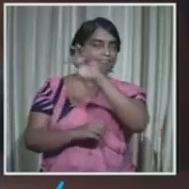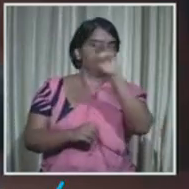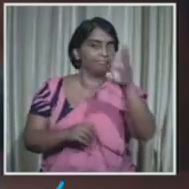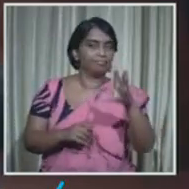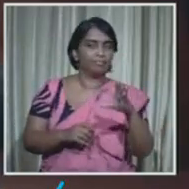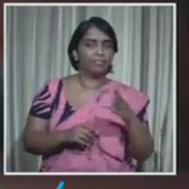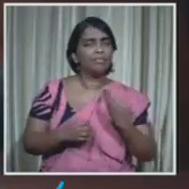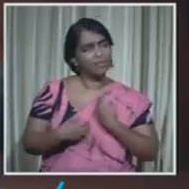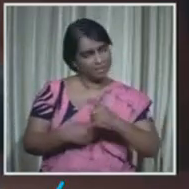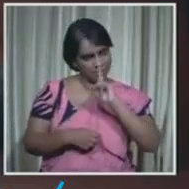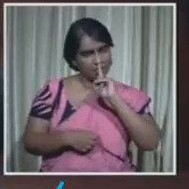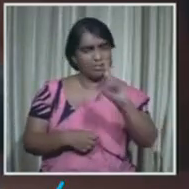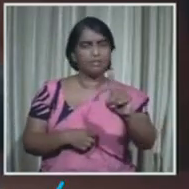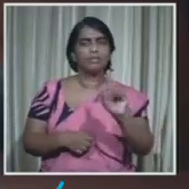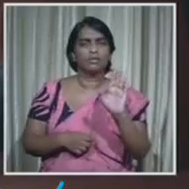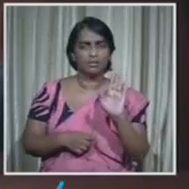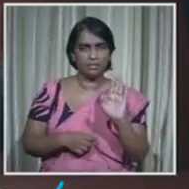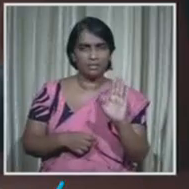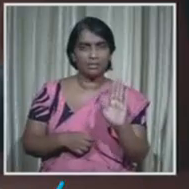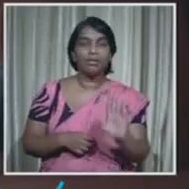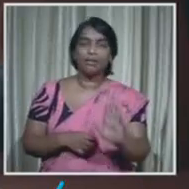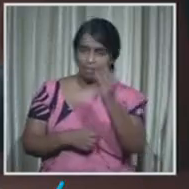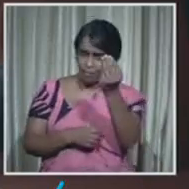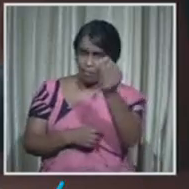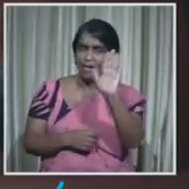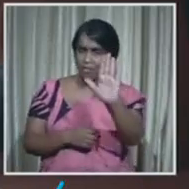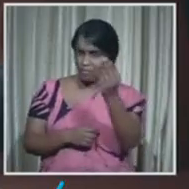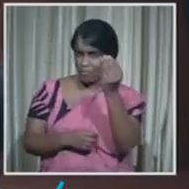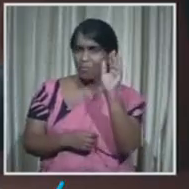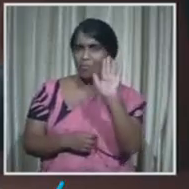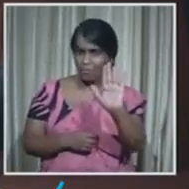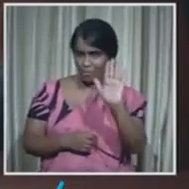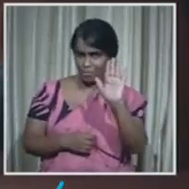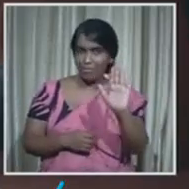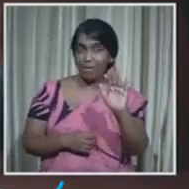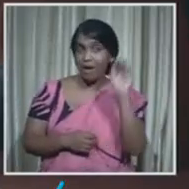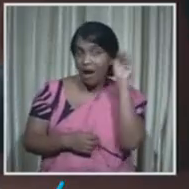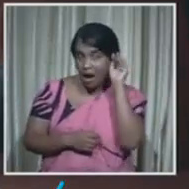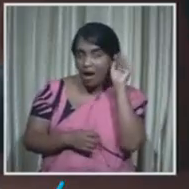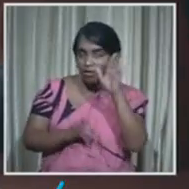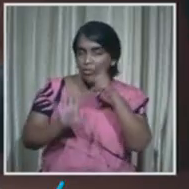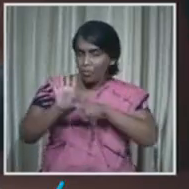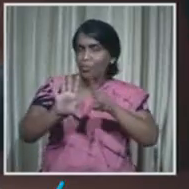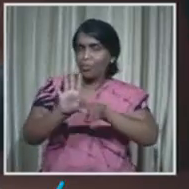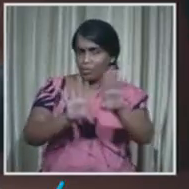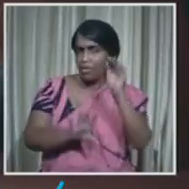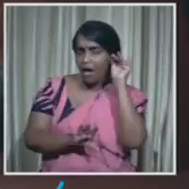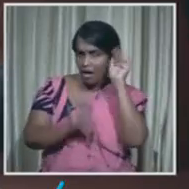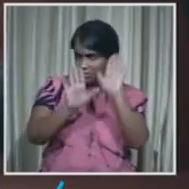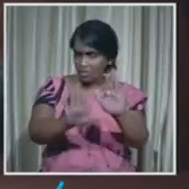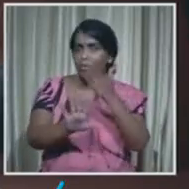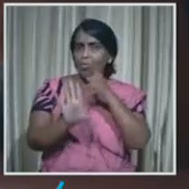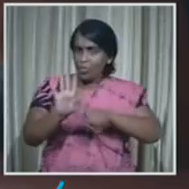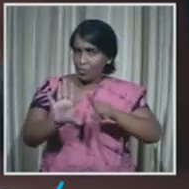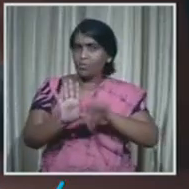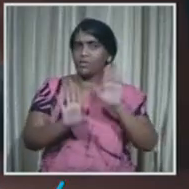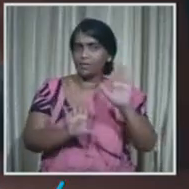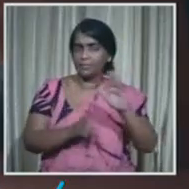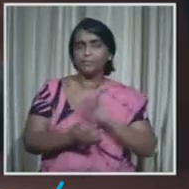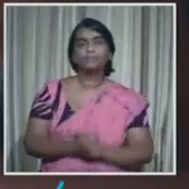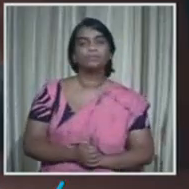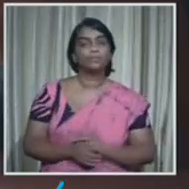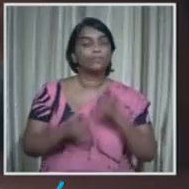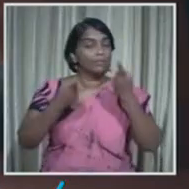මම කියන්නම් හරි පොඩ්ඩක් ඉන්න ඔය අහගෙන ඉන්න පුරුදු වෙන්න අහගෙන ඉන්න පුරුදු වෙන්න ඊට පස්සේ කරු